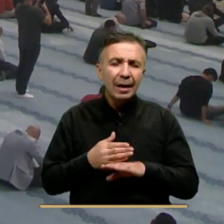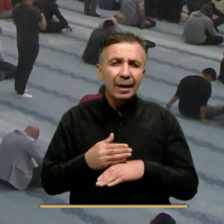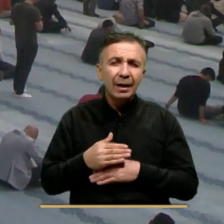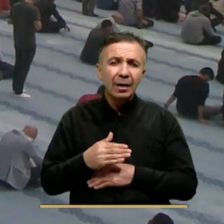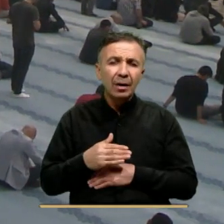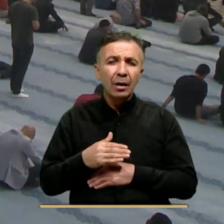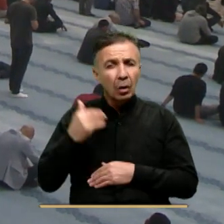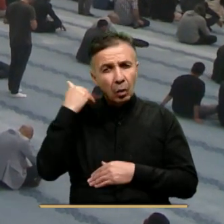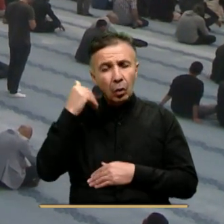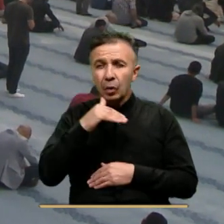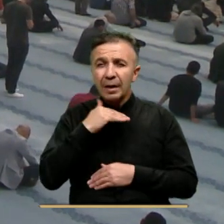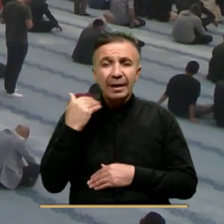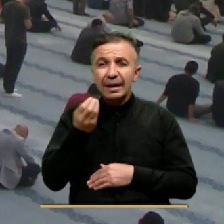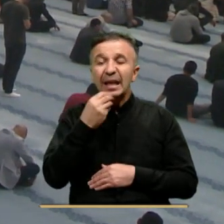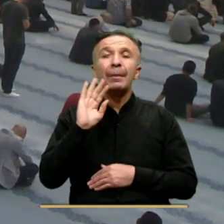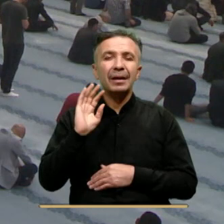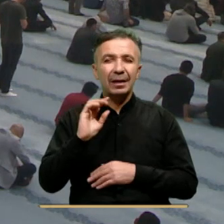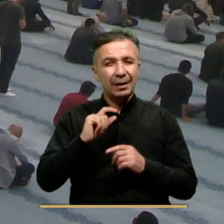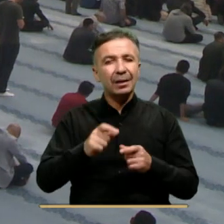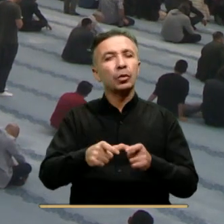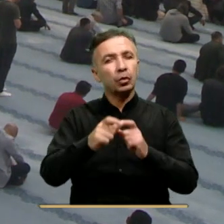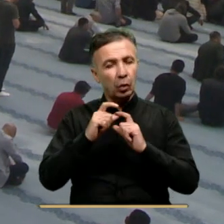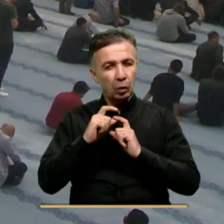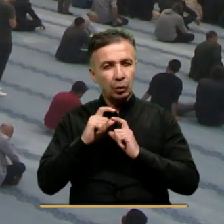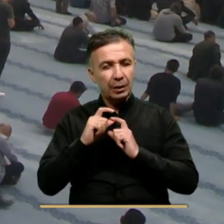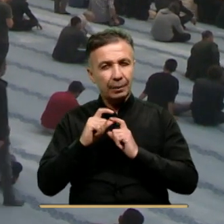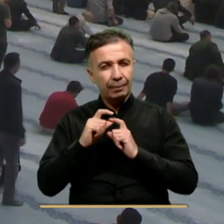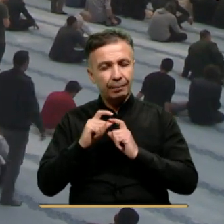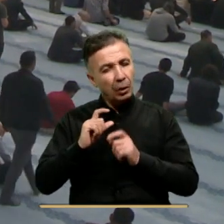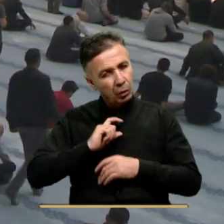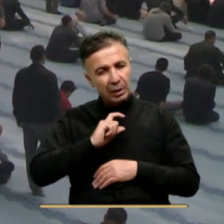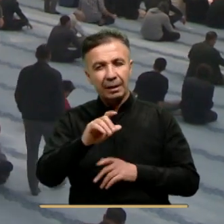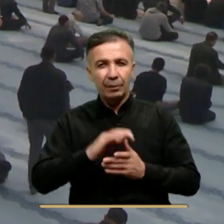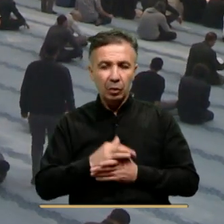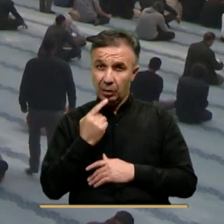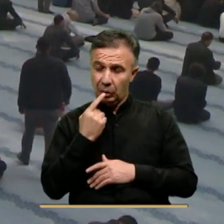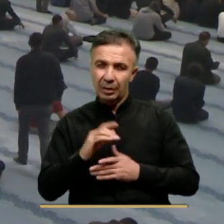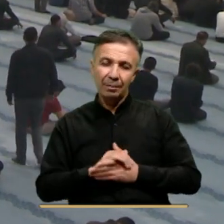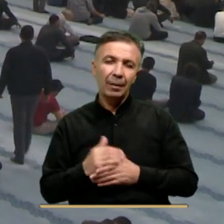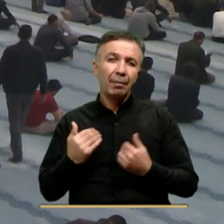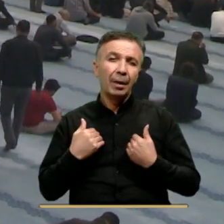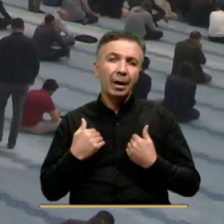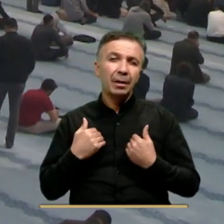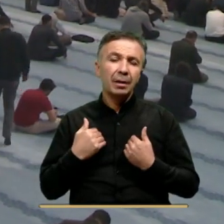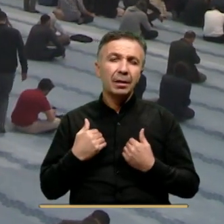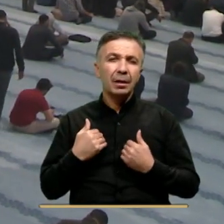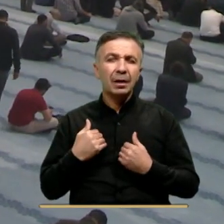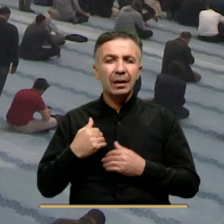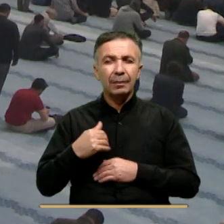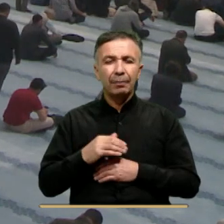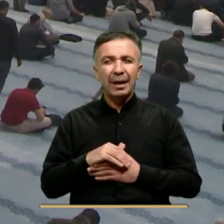eti yemediği sorulunca Kendisi şu cevabı veriyor Diyor ki ben diyor Bağdat'ta bulunurken